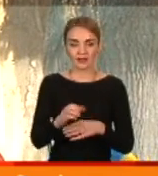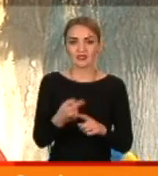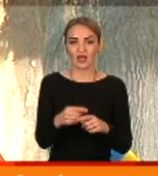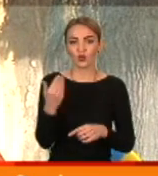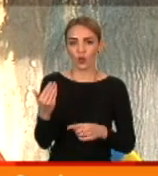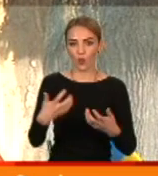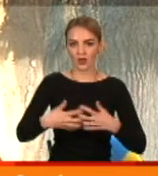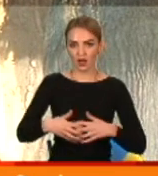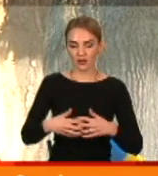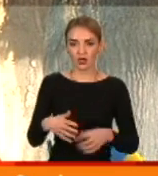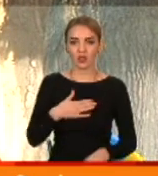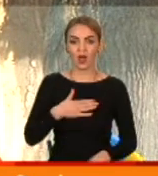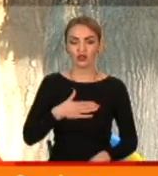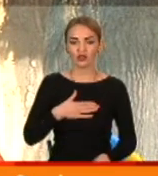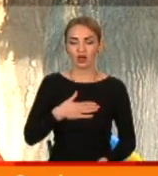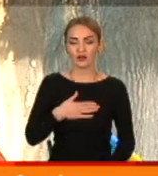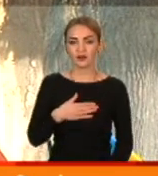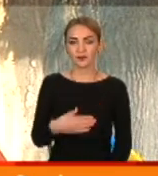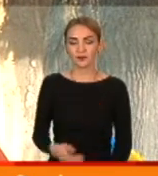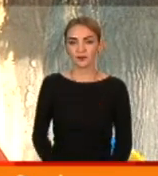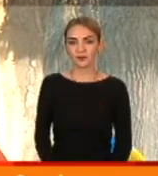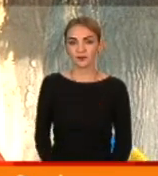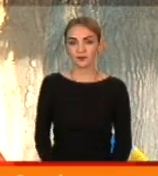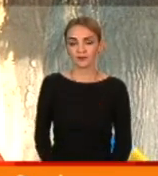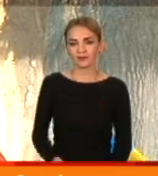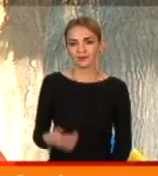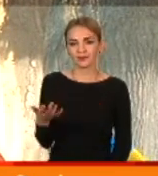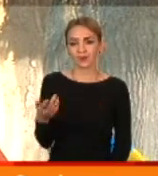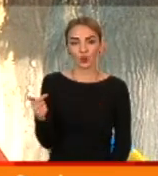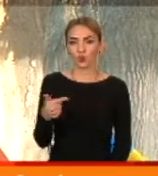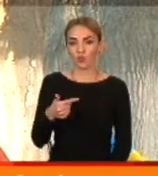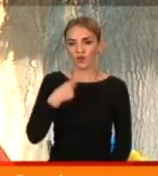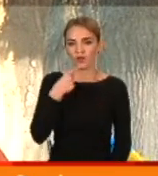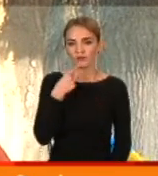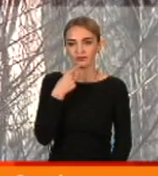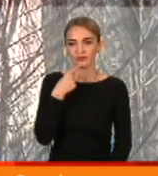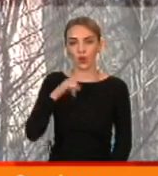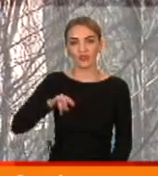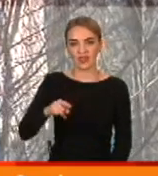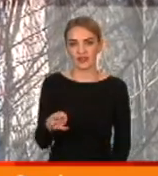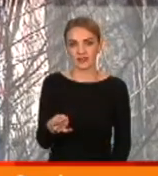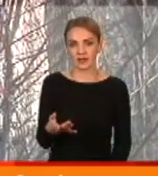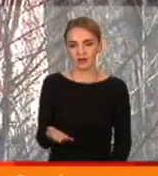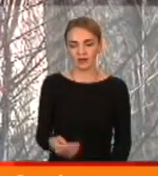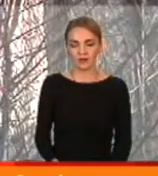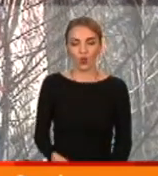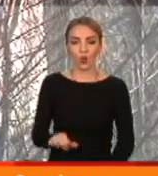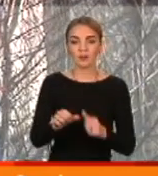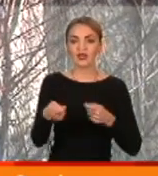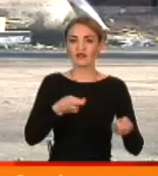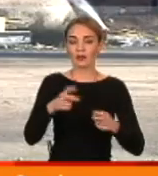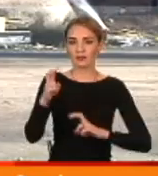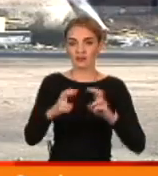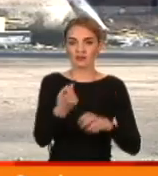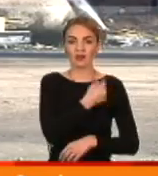його обладнання. Наша, грубо говоря, не скажу так, грубо, отверстие. Окрім керівника підприємства,